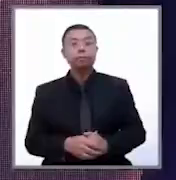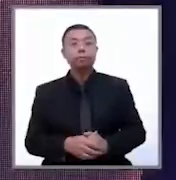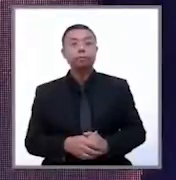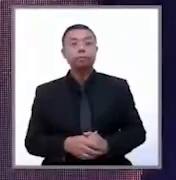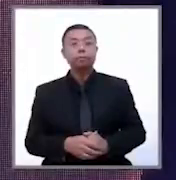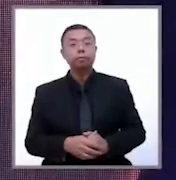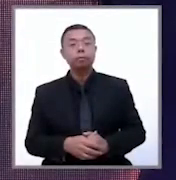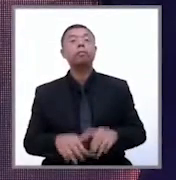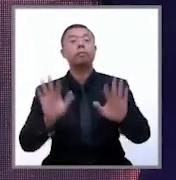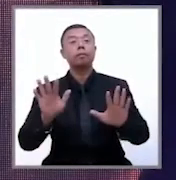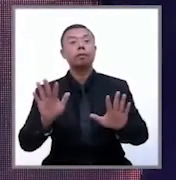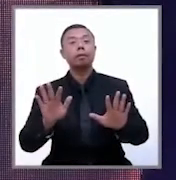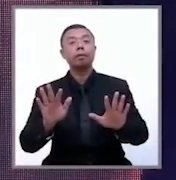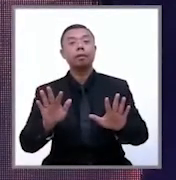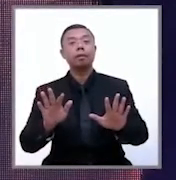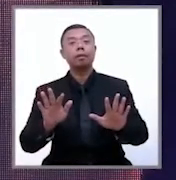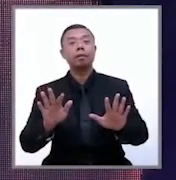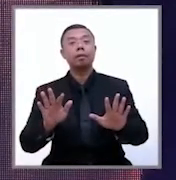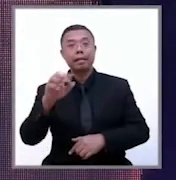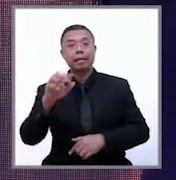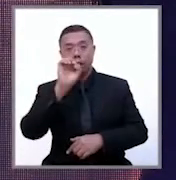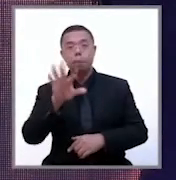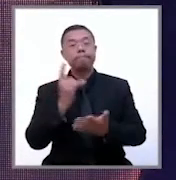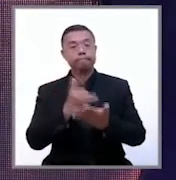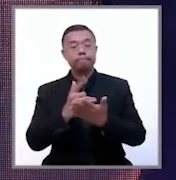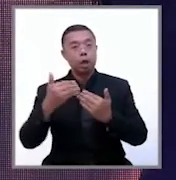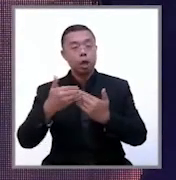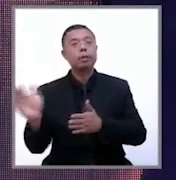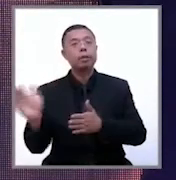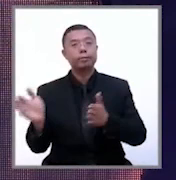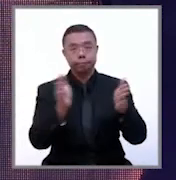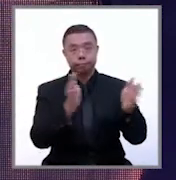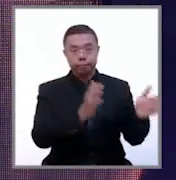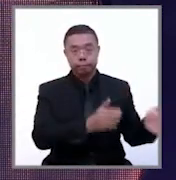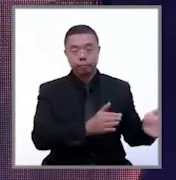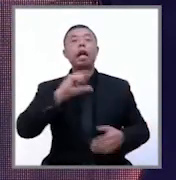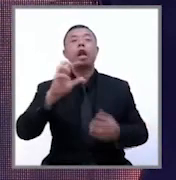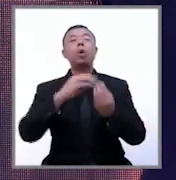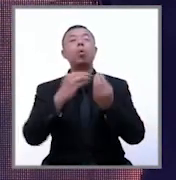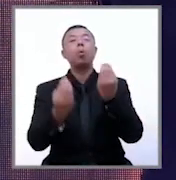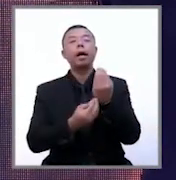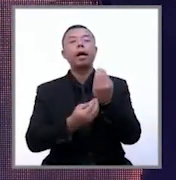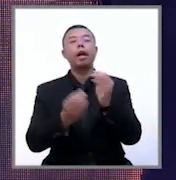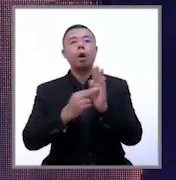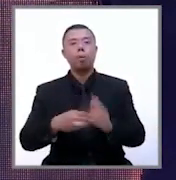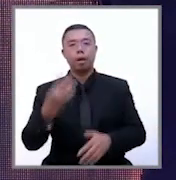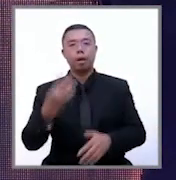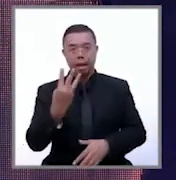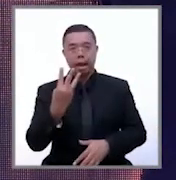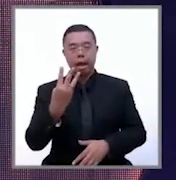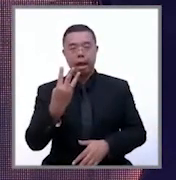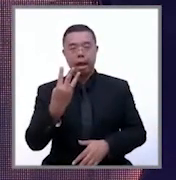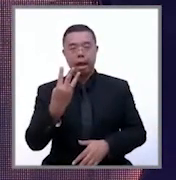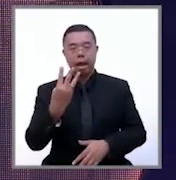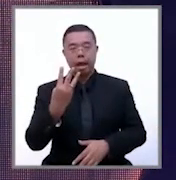kasih tanya jawab akan kita lanjutkan dan berikutnya calon wakil presiden nomor urut 3 dan